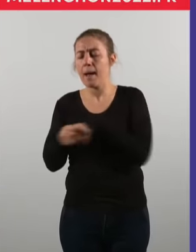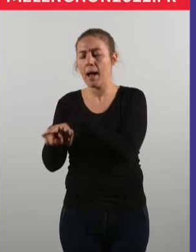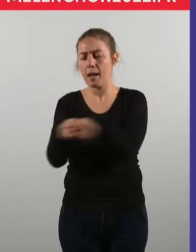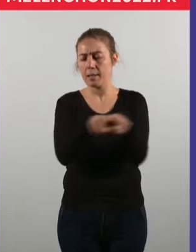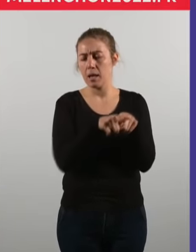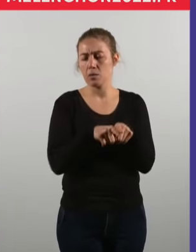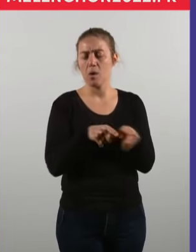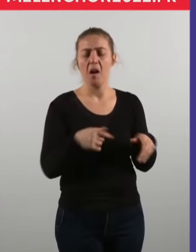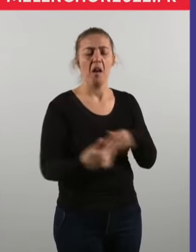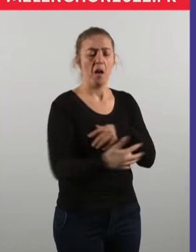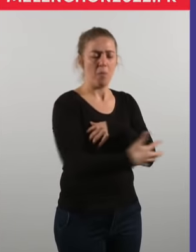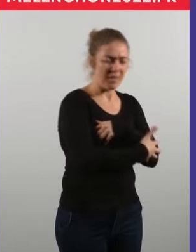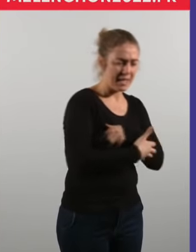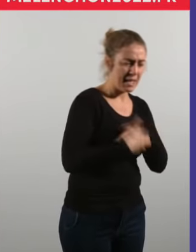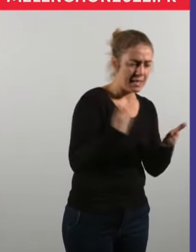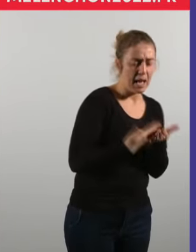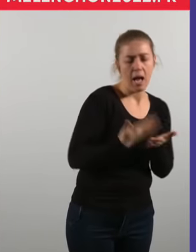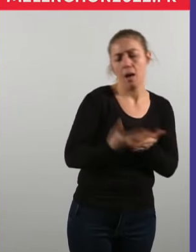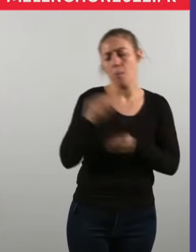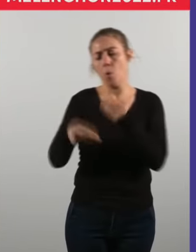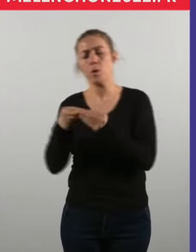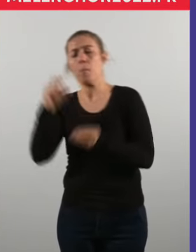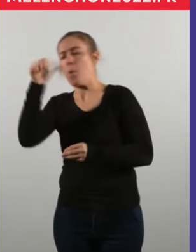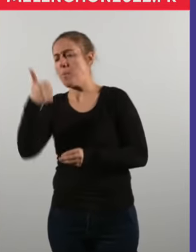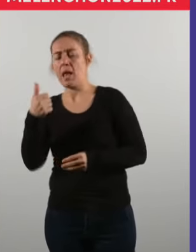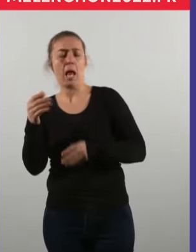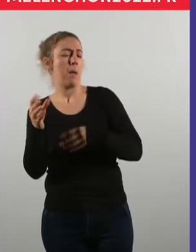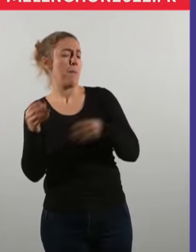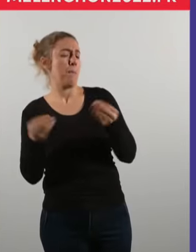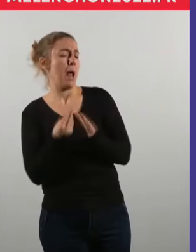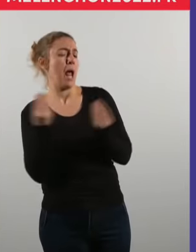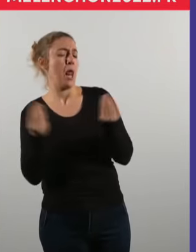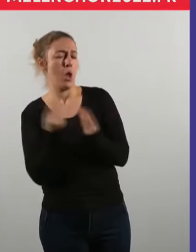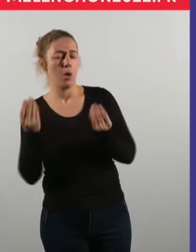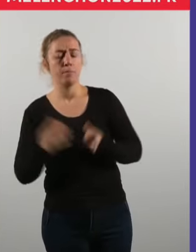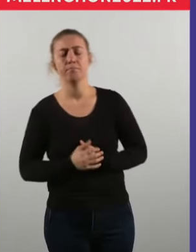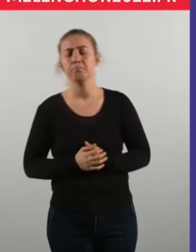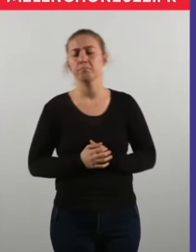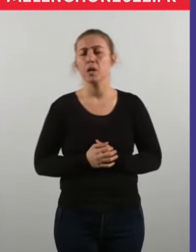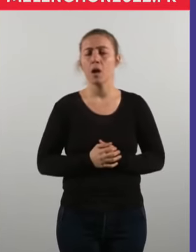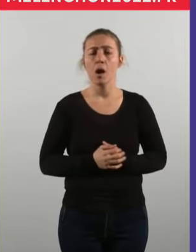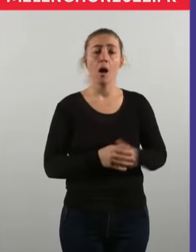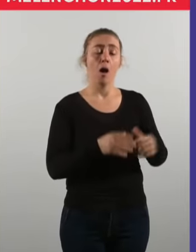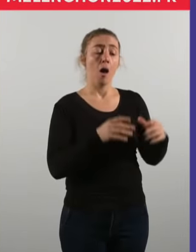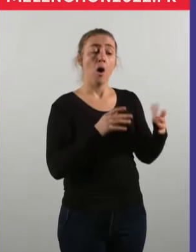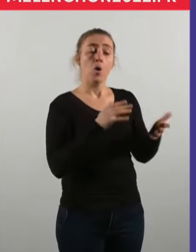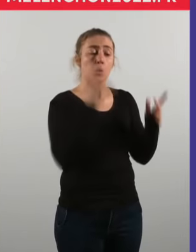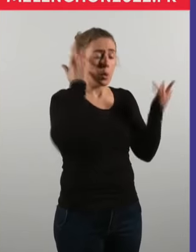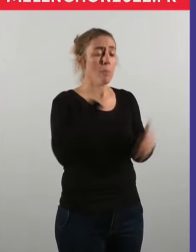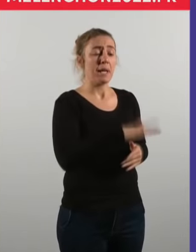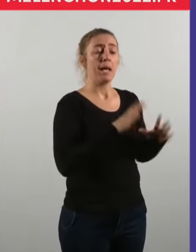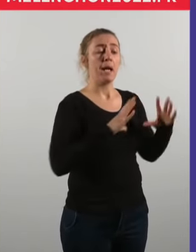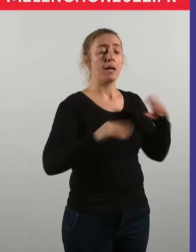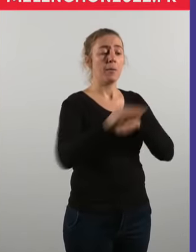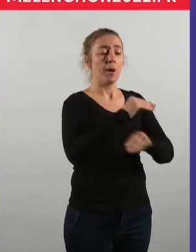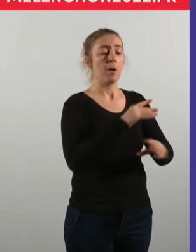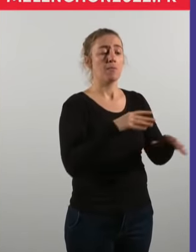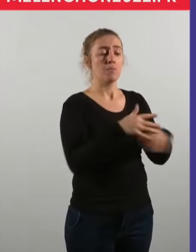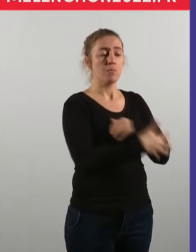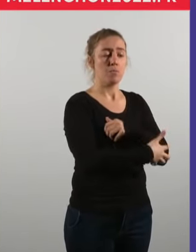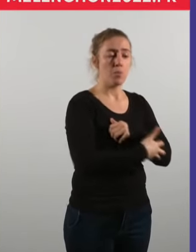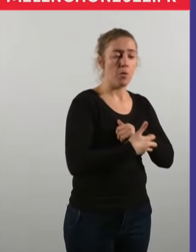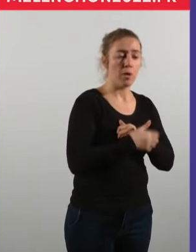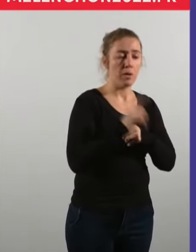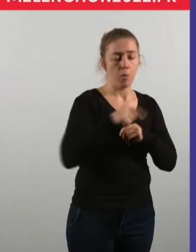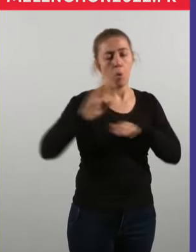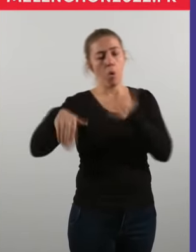grand malheur du monde et que donc à la culture des classes pauvres devrait se substituer la culture de la